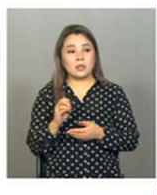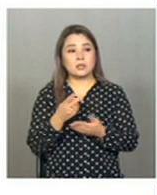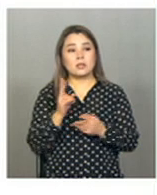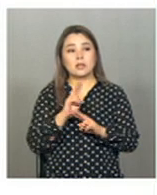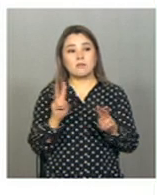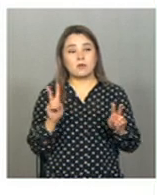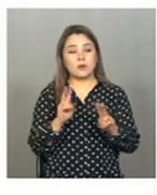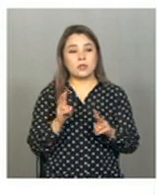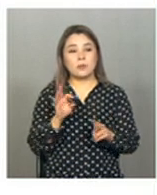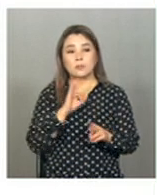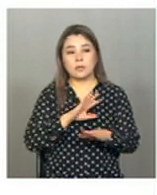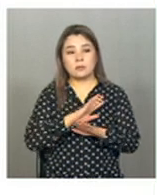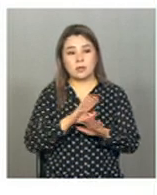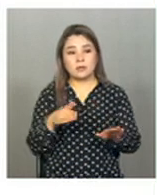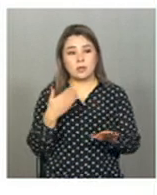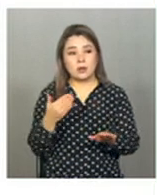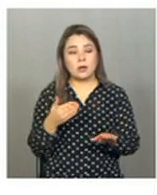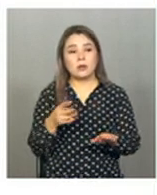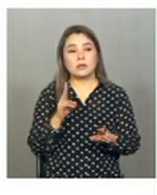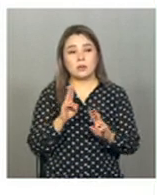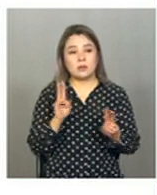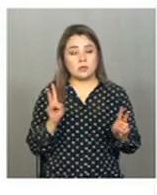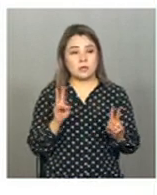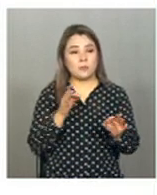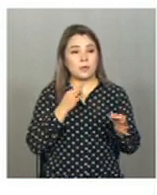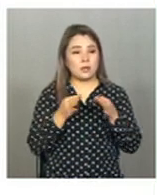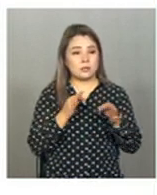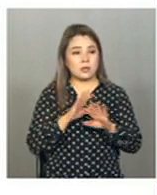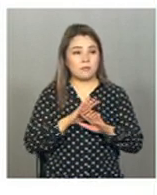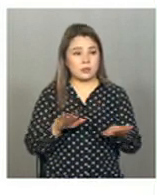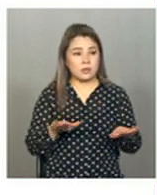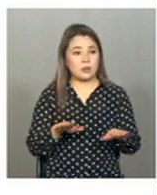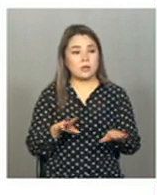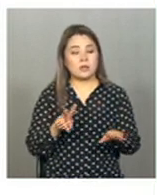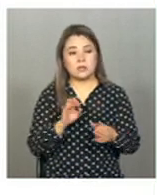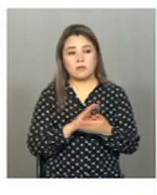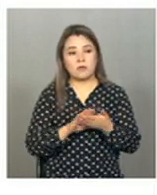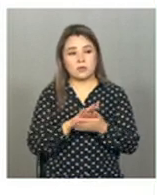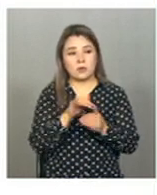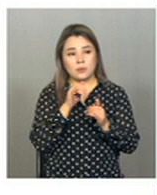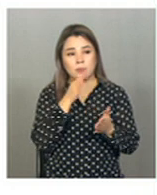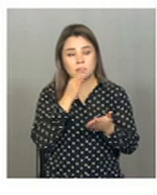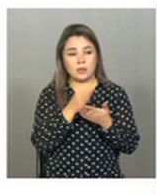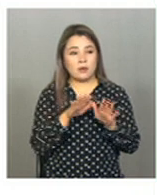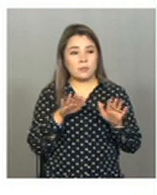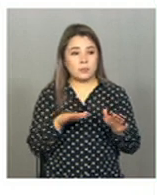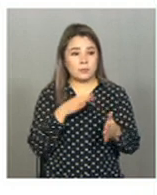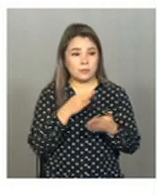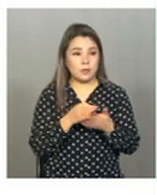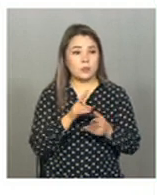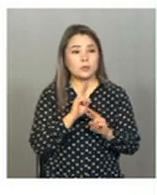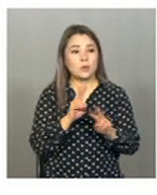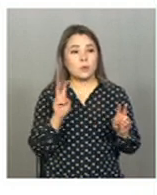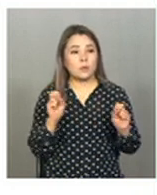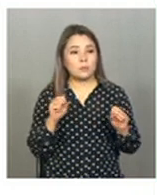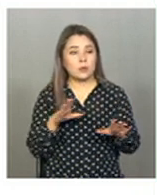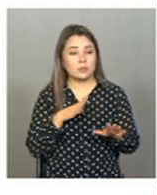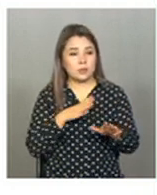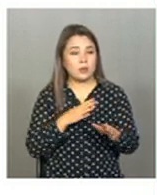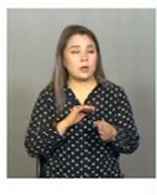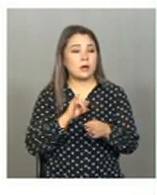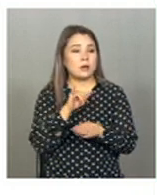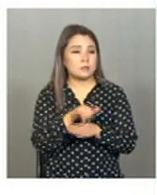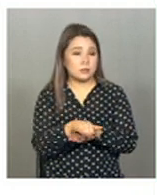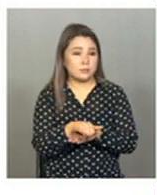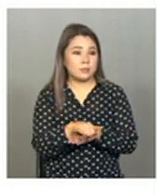пригодился, не с кем разговаривать, ни во что не ставить, не у кого было гостить, ни